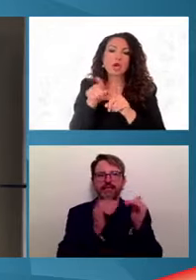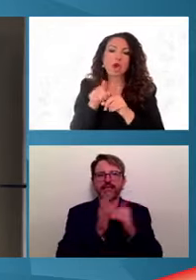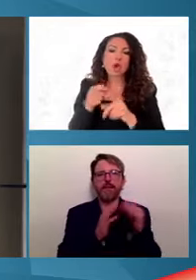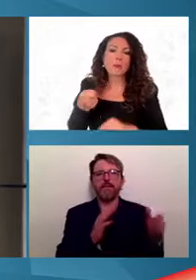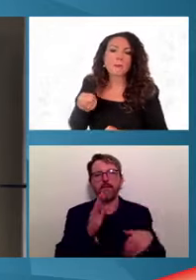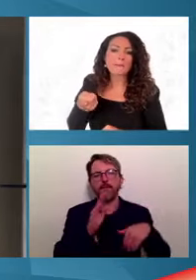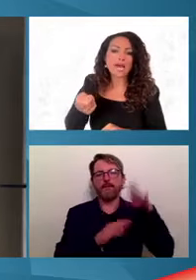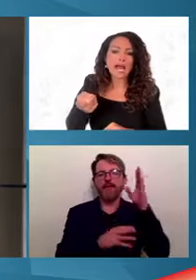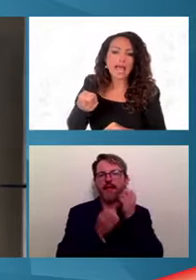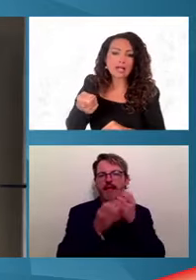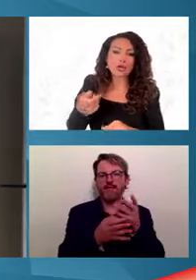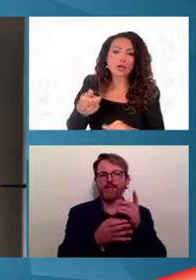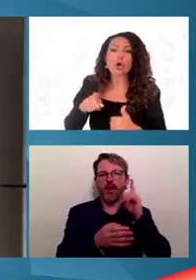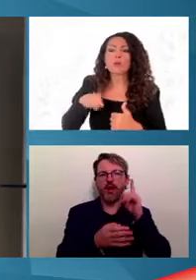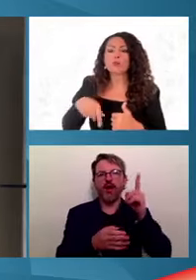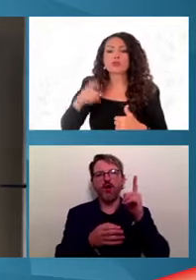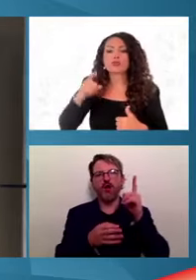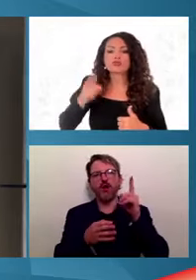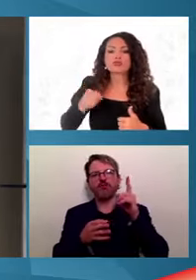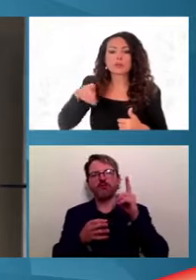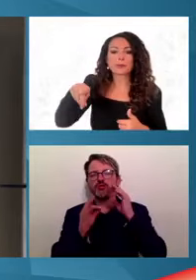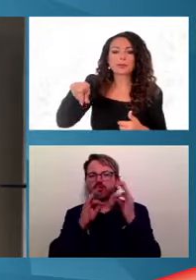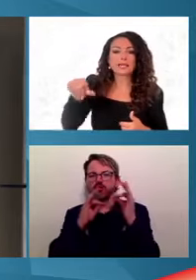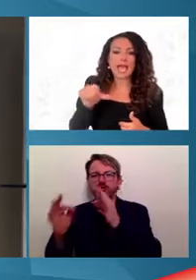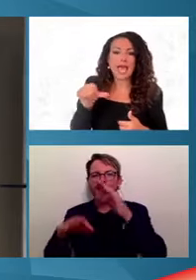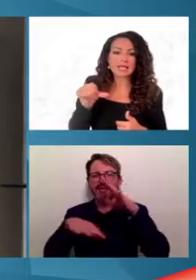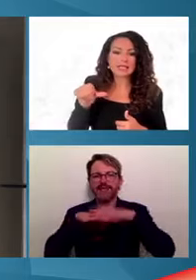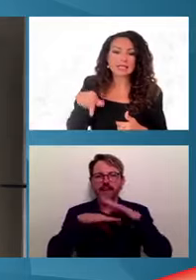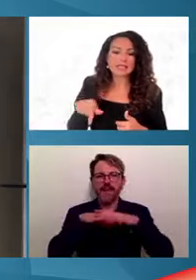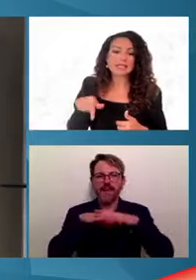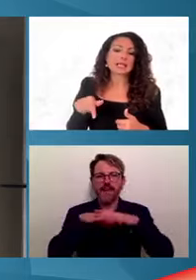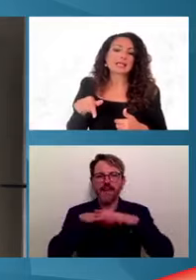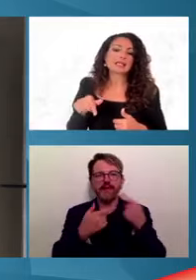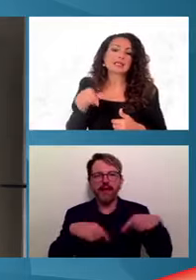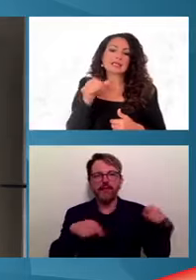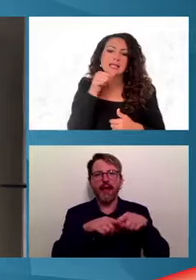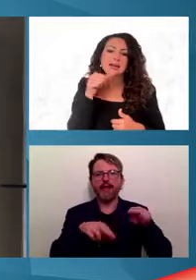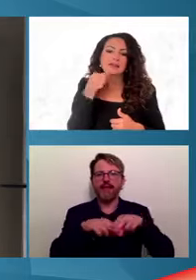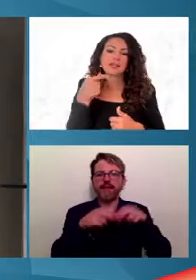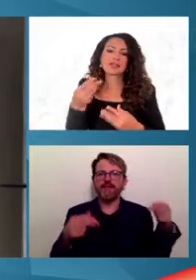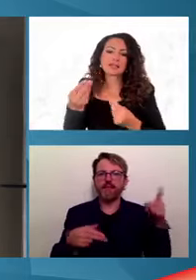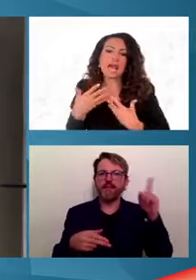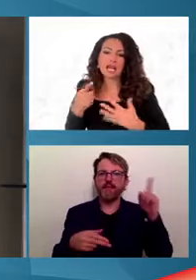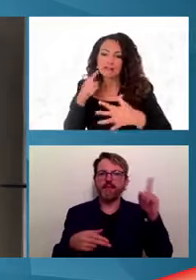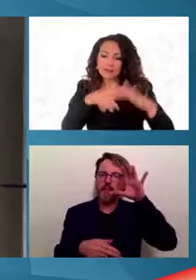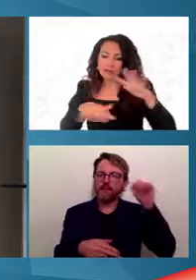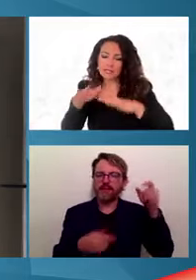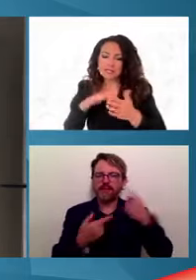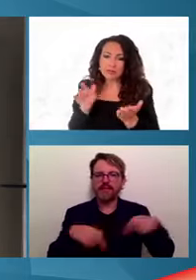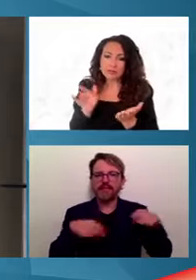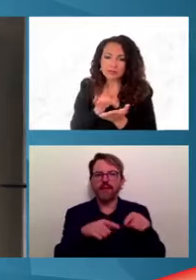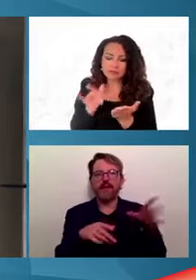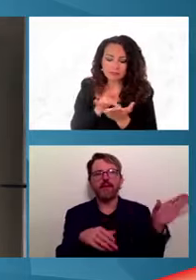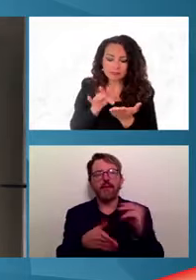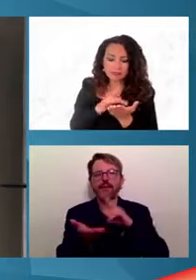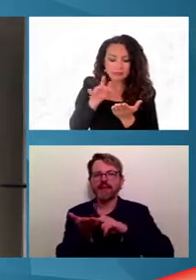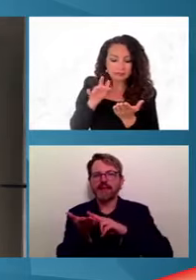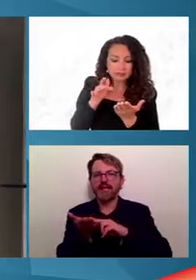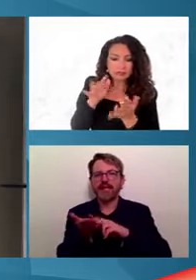Thema das Straßennetz gemeinsam mit den Gemeinden, Gemeindeverband und Bezirksgemeinschaften, damit wir digital